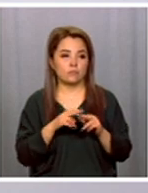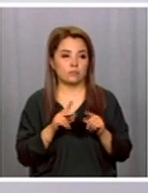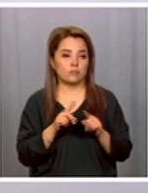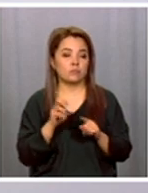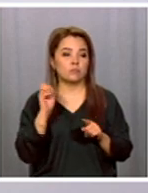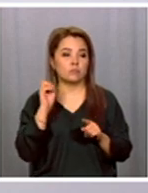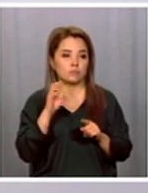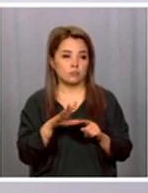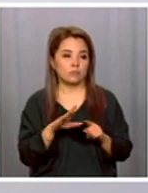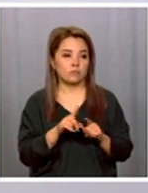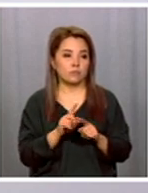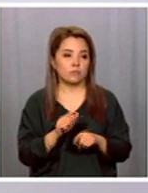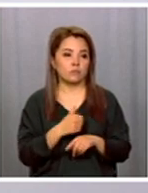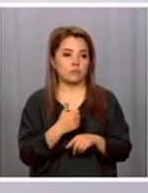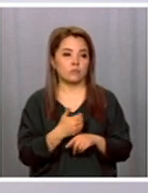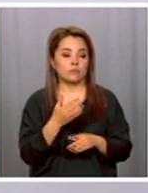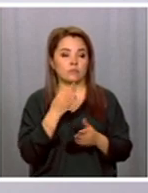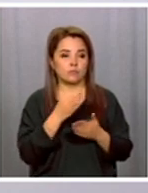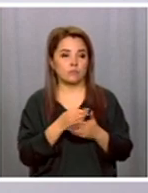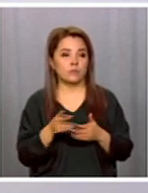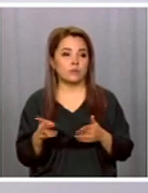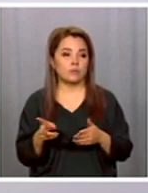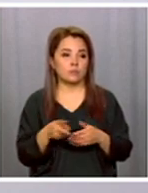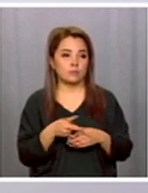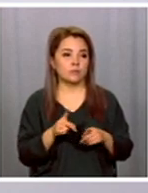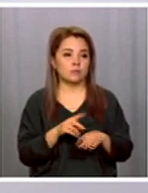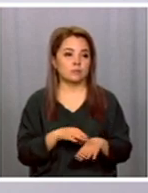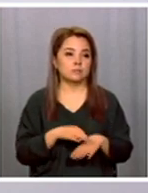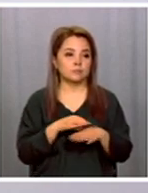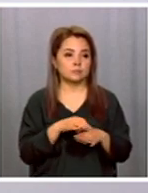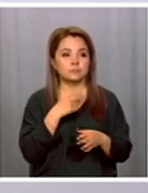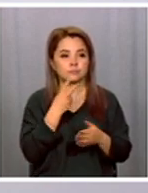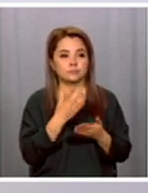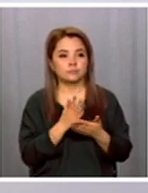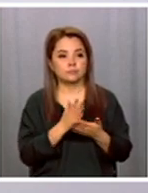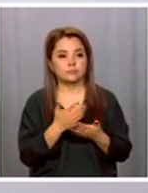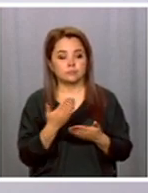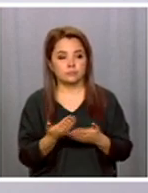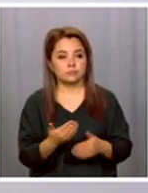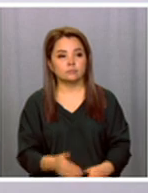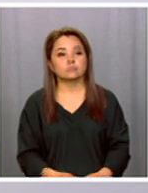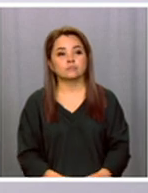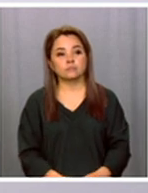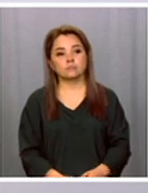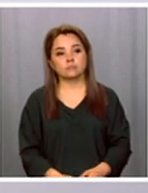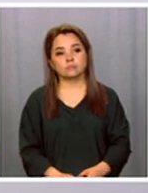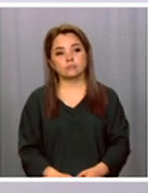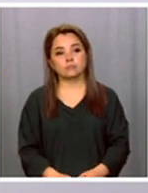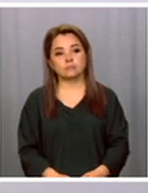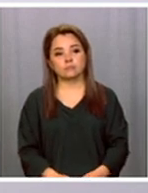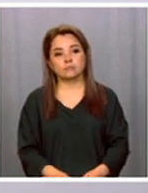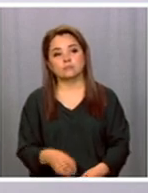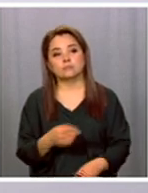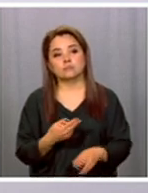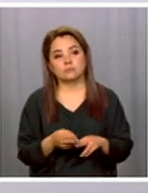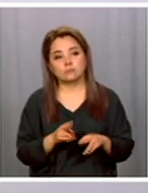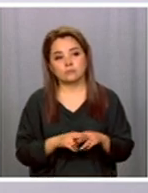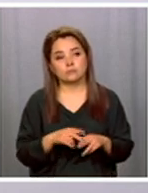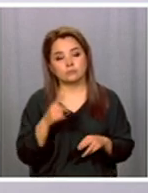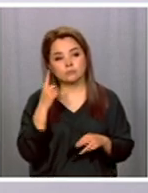болса, бас оптикалық оське параллель шағылған байқап отырмыз. Енді осы ой